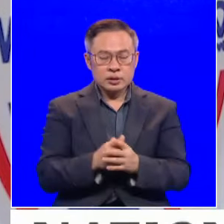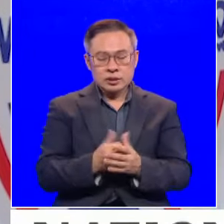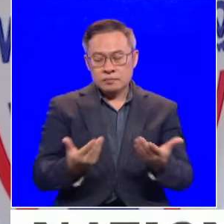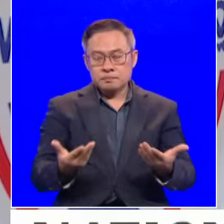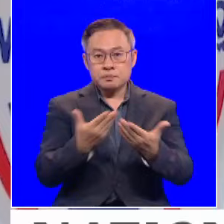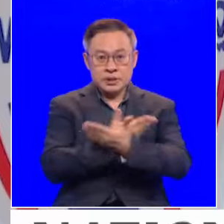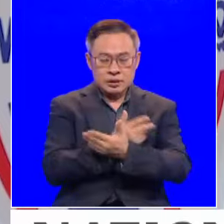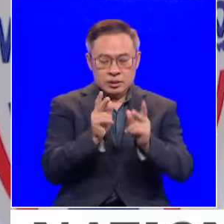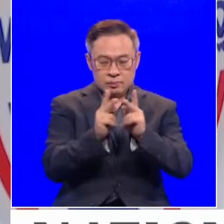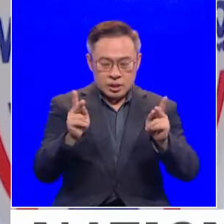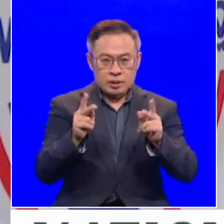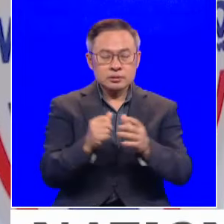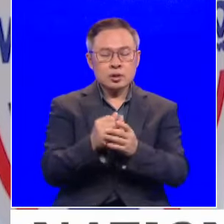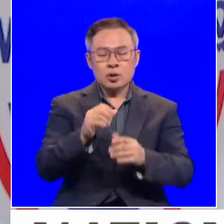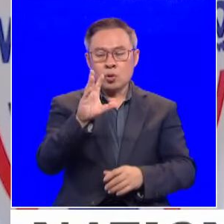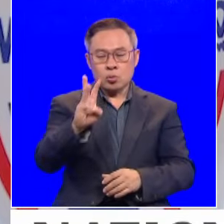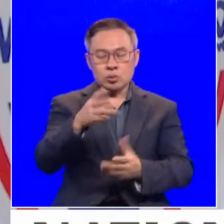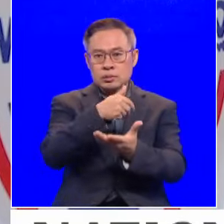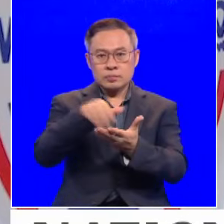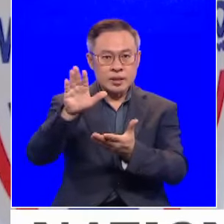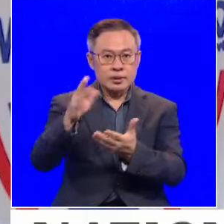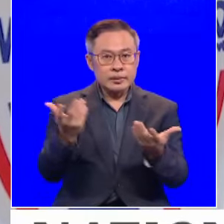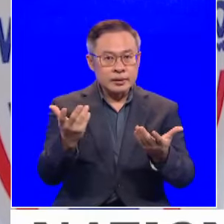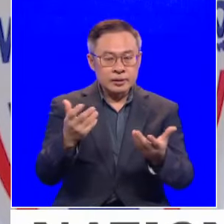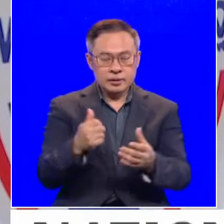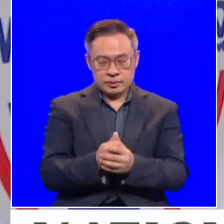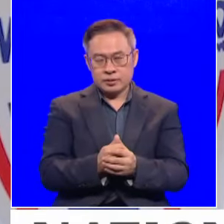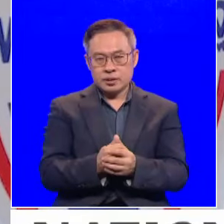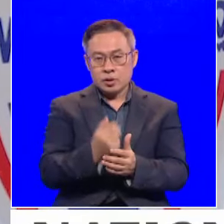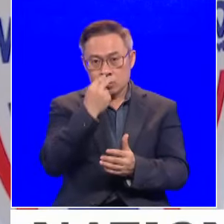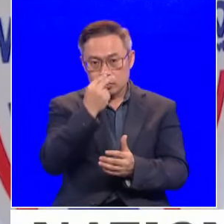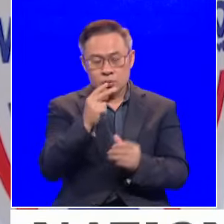ชื่อของกลุ่มร้อยเอกธรรมนัสอยู่ร่วมในชุดกรรมการบริหารพรรคชุดใหม่หรือไม่ค่ะ